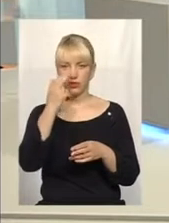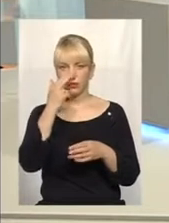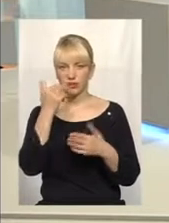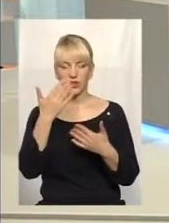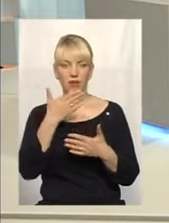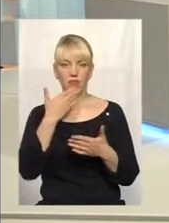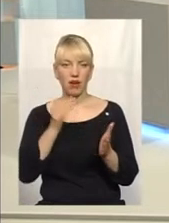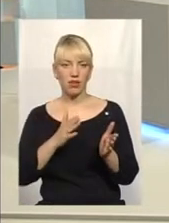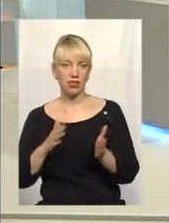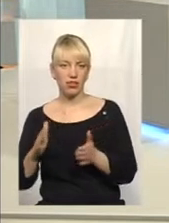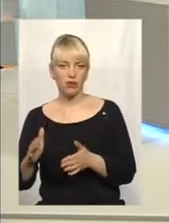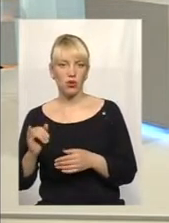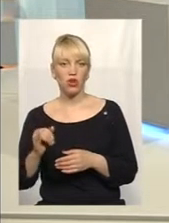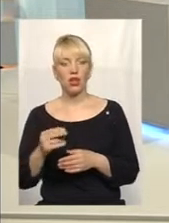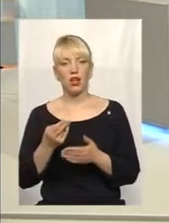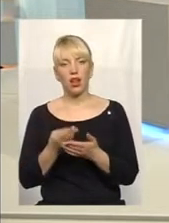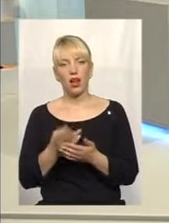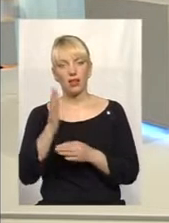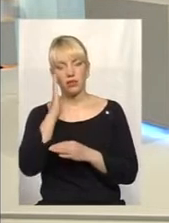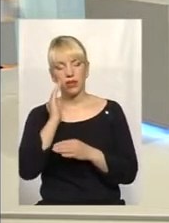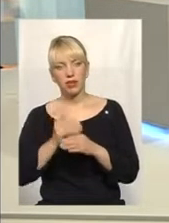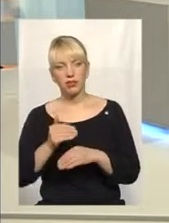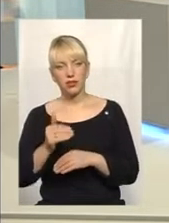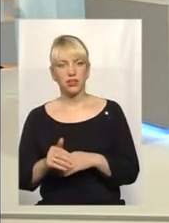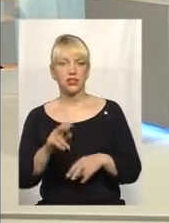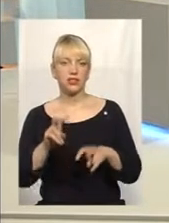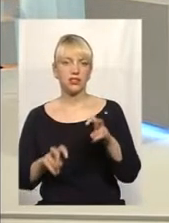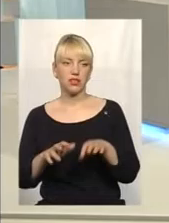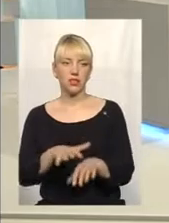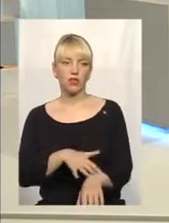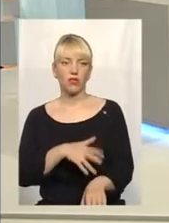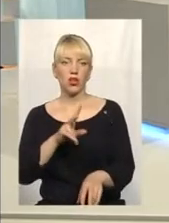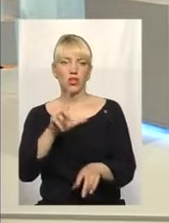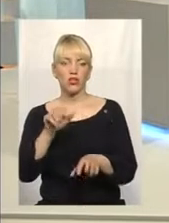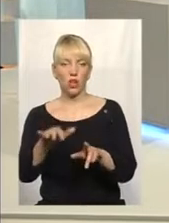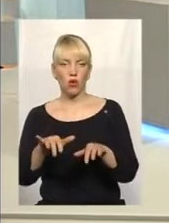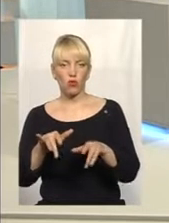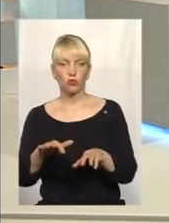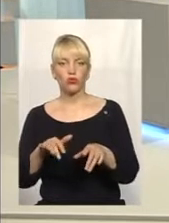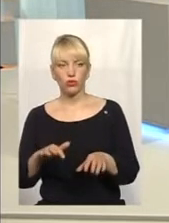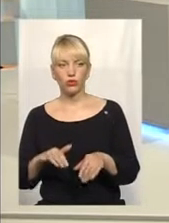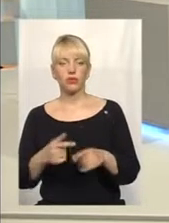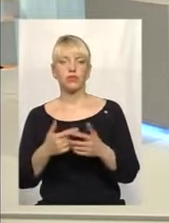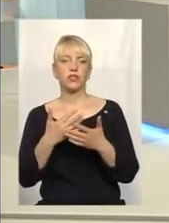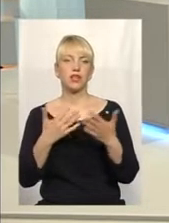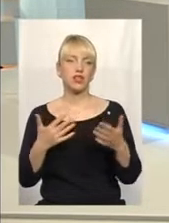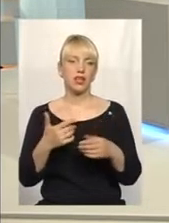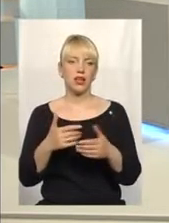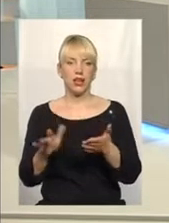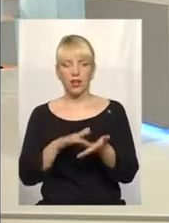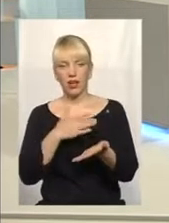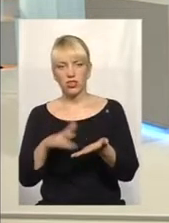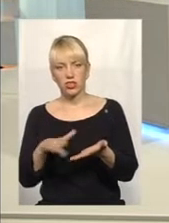режиму. Лягає спати пізніше, сидить довго за комп'ютером, за різноманітними